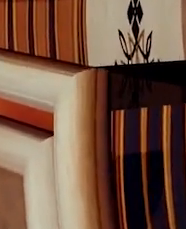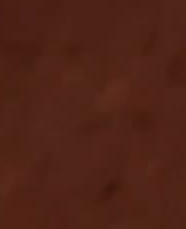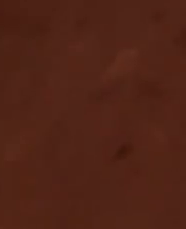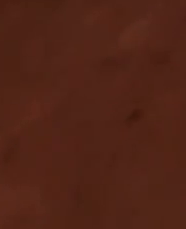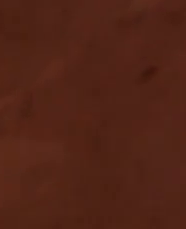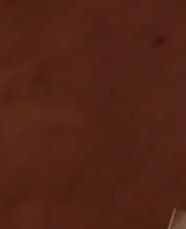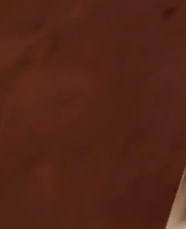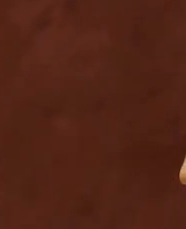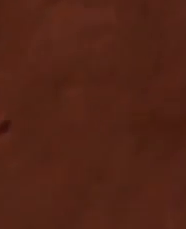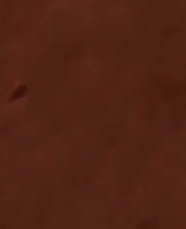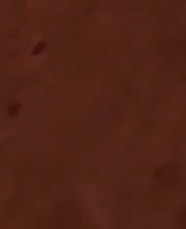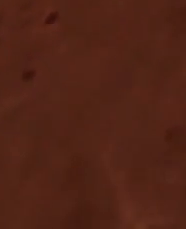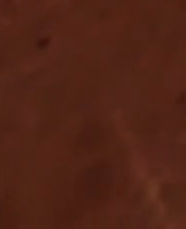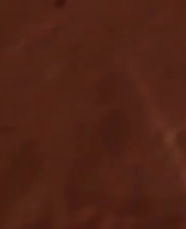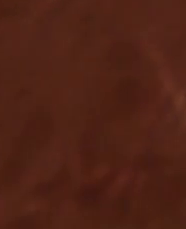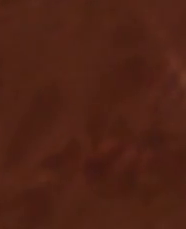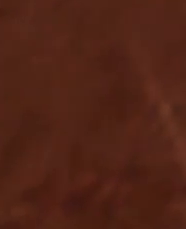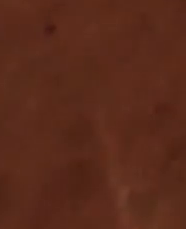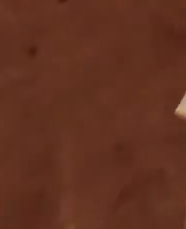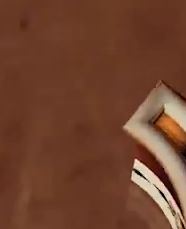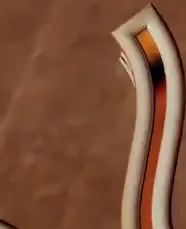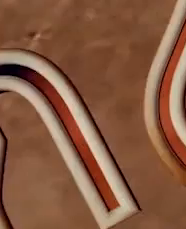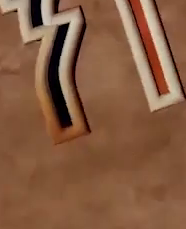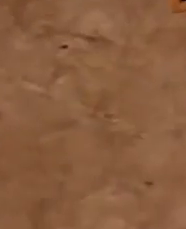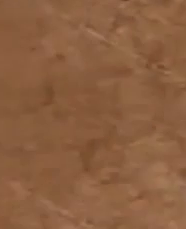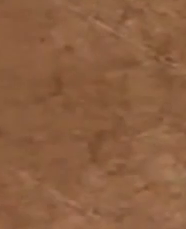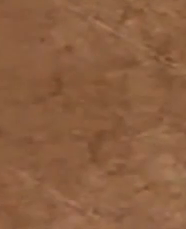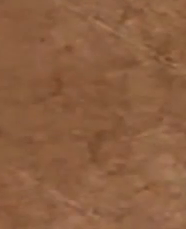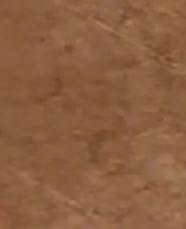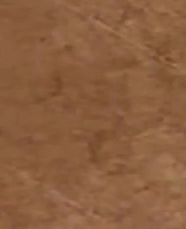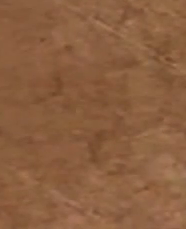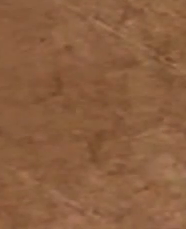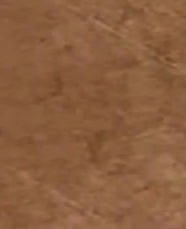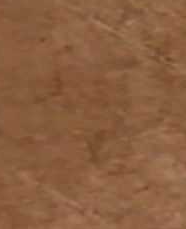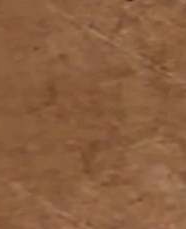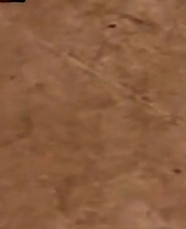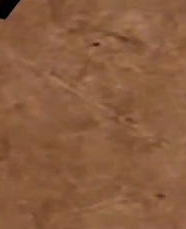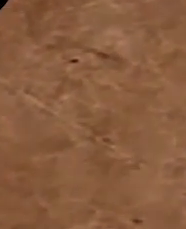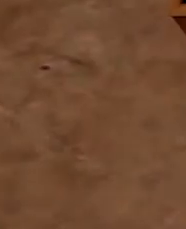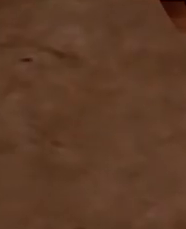ለናኒ ገዛ ዘማሪ ልጉ ወላሚ መስተ ወታይ ታናው ለናኒ ገዛ